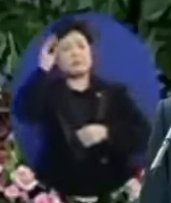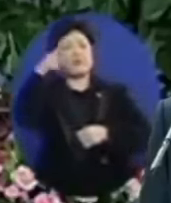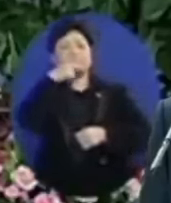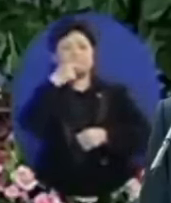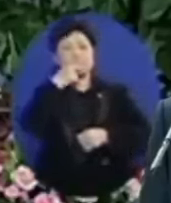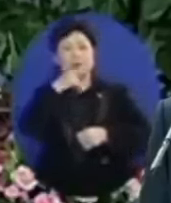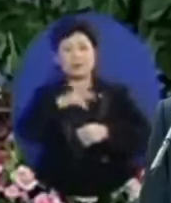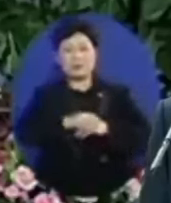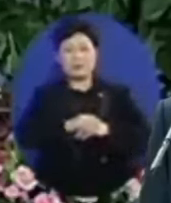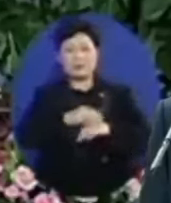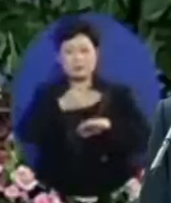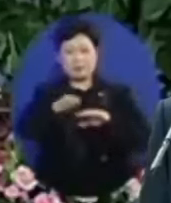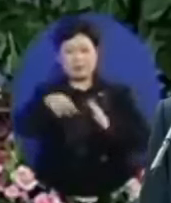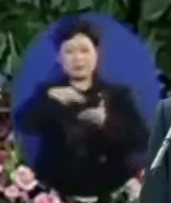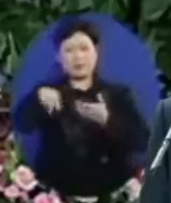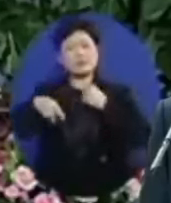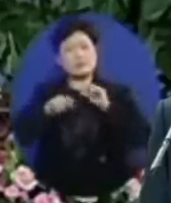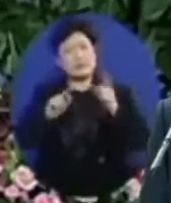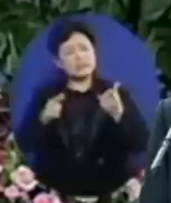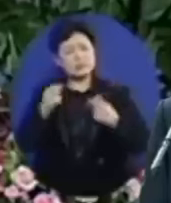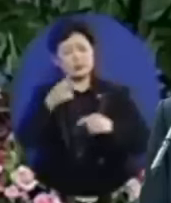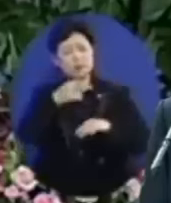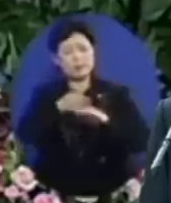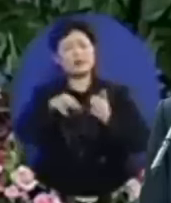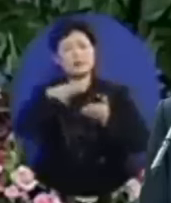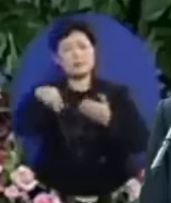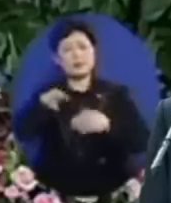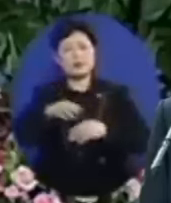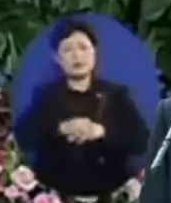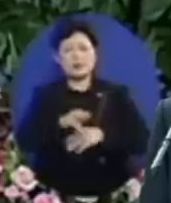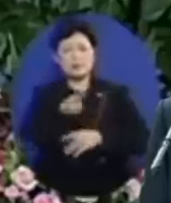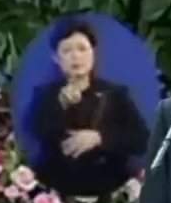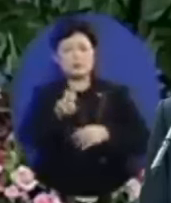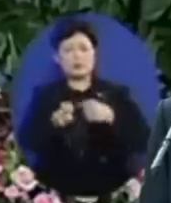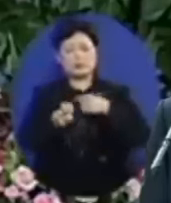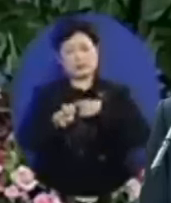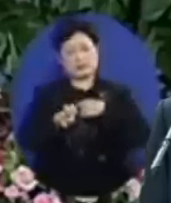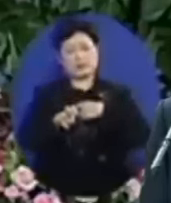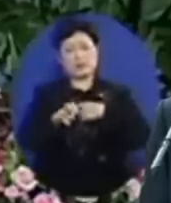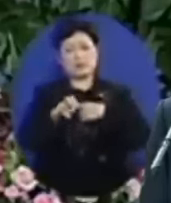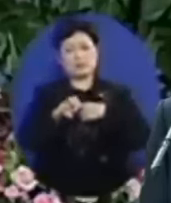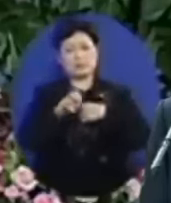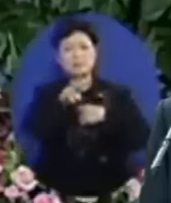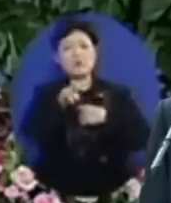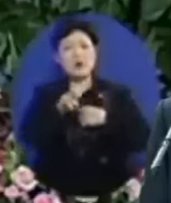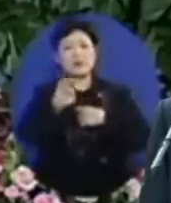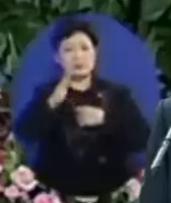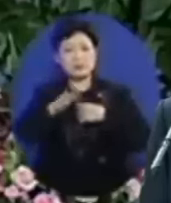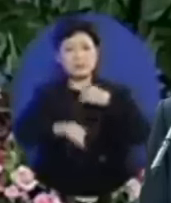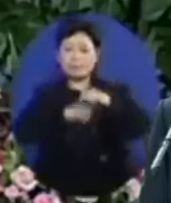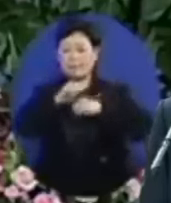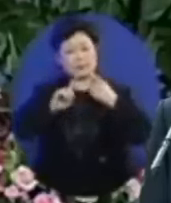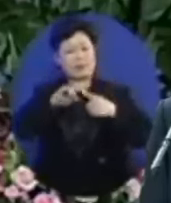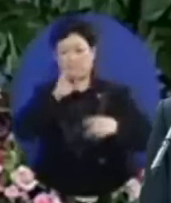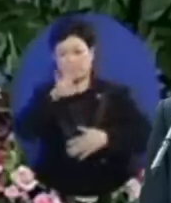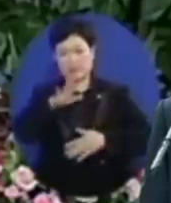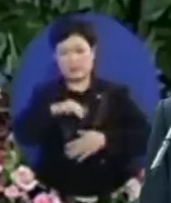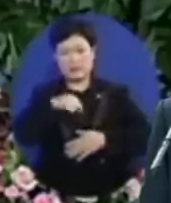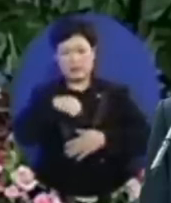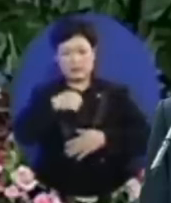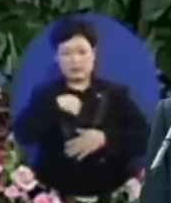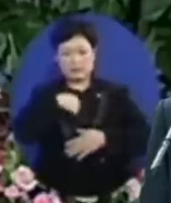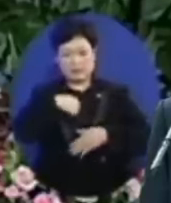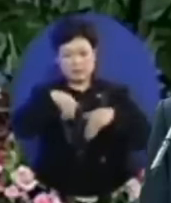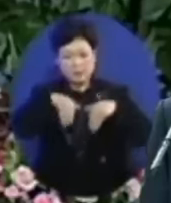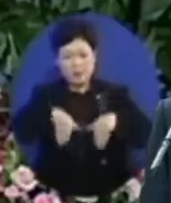방탕을 안 하려고 하는데 방탕을 합니다. 미워하려는데 미워합니다. 자기 마음대로 안 됩니다. 자기가 포로가 되어 있다는 것을